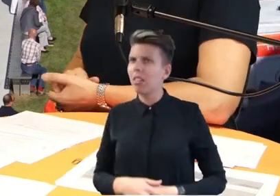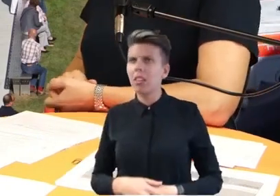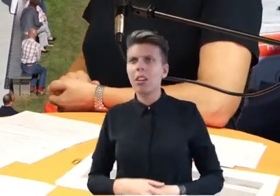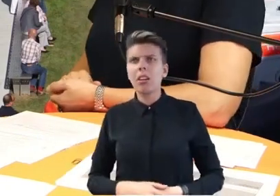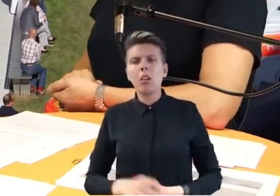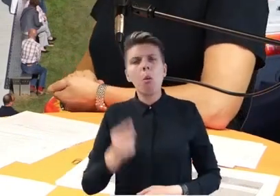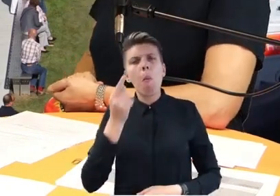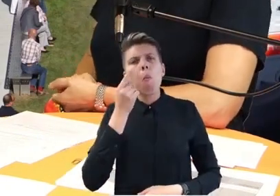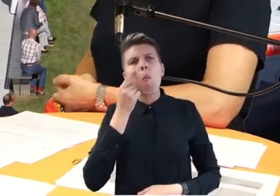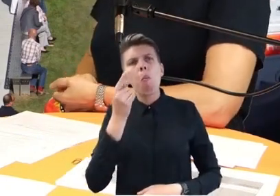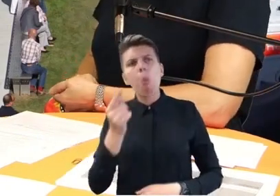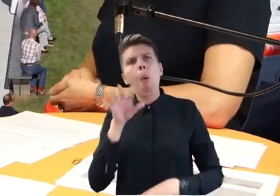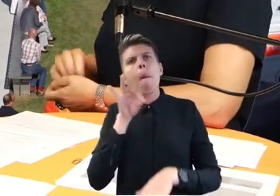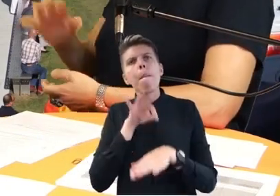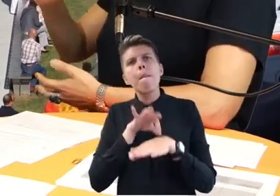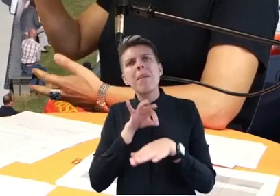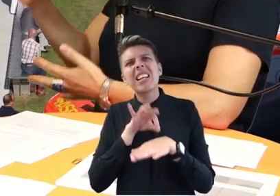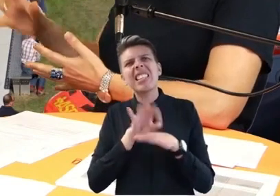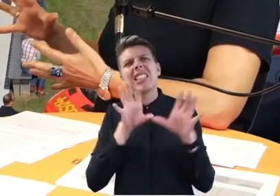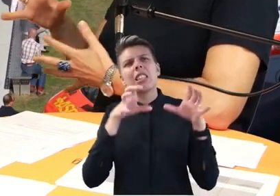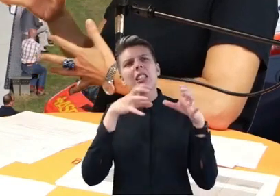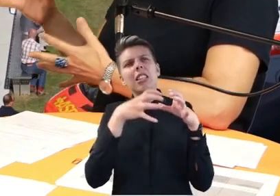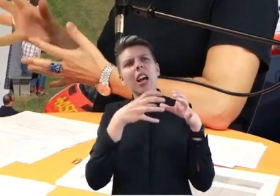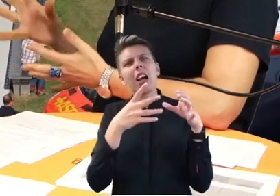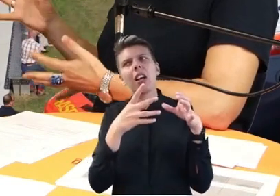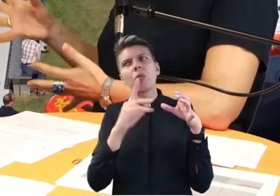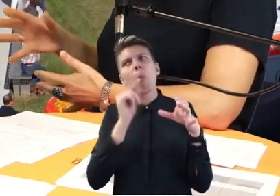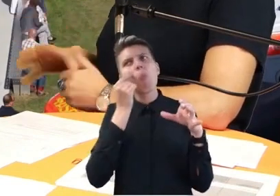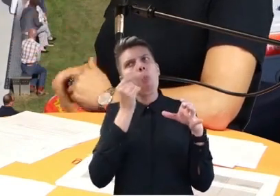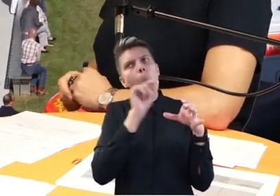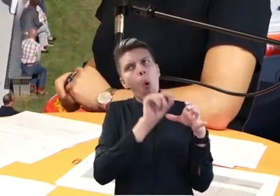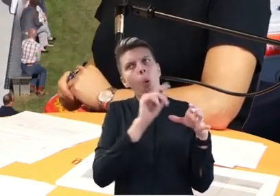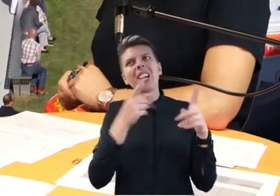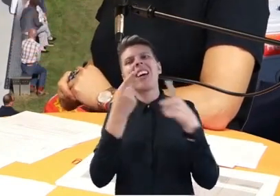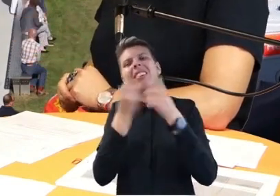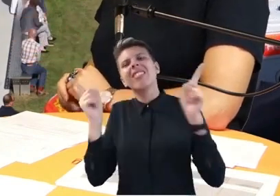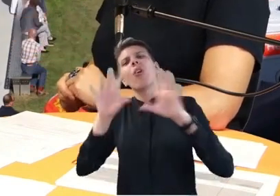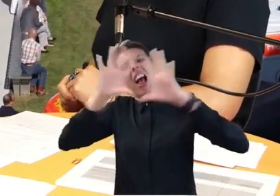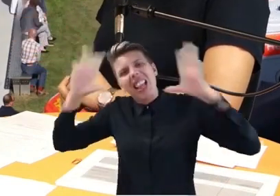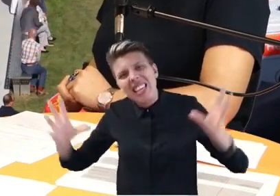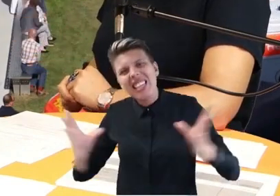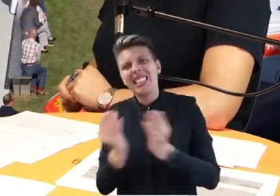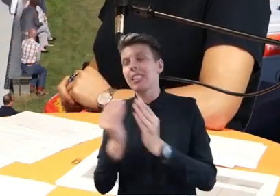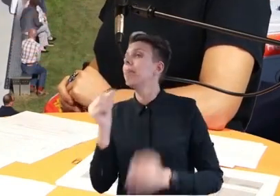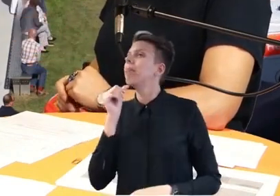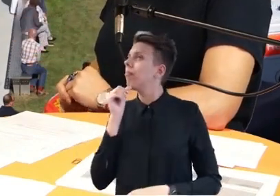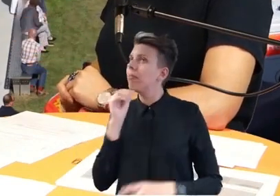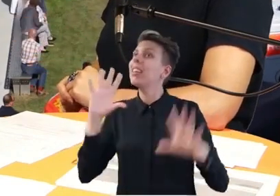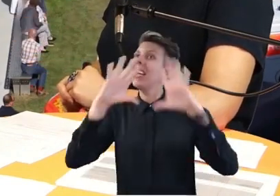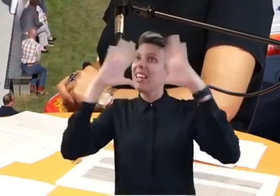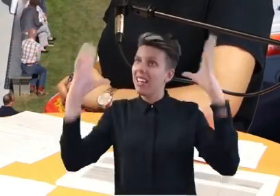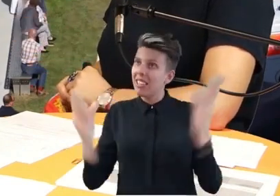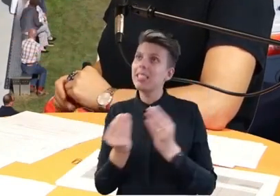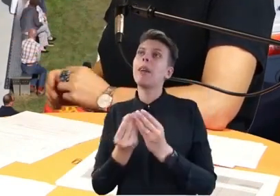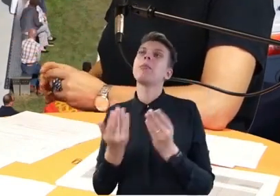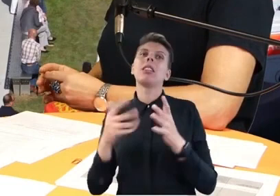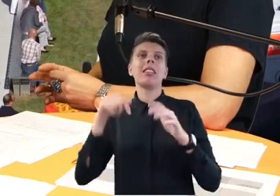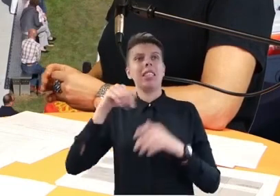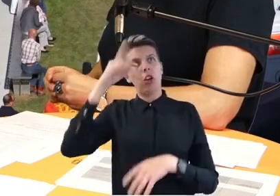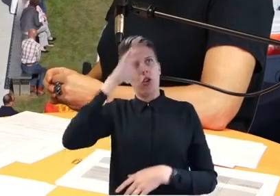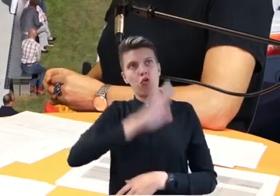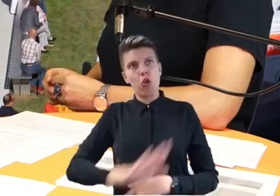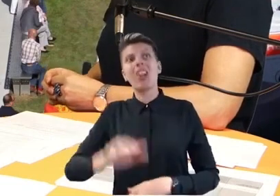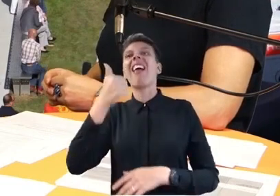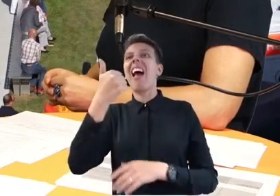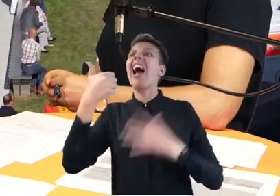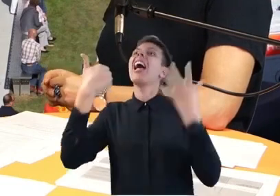Pro medizinische Taskforce oder insgesamt diese Nee. Zahlen, die Sie da In, jetzt genannt haben? insgesamt gibt es die Einheit 61 Mal in Deutschland und